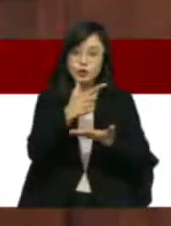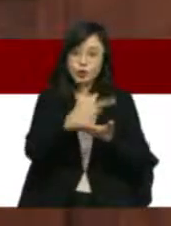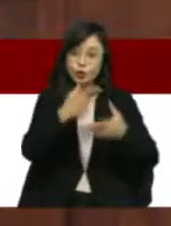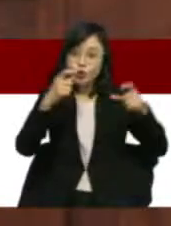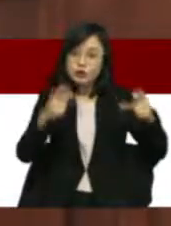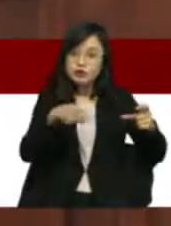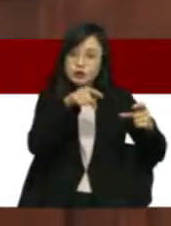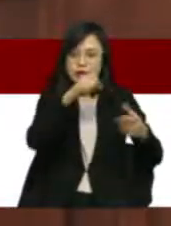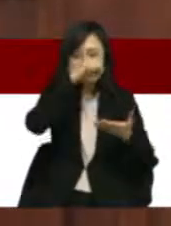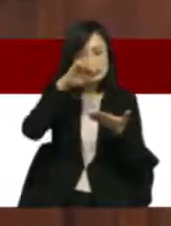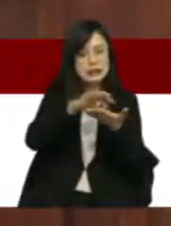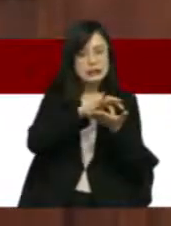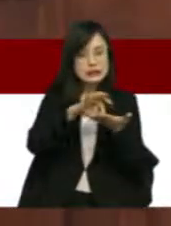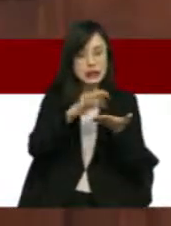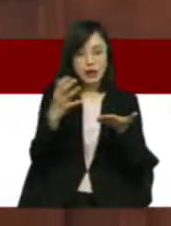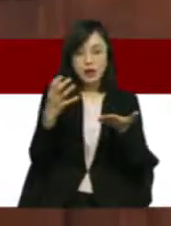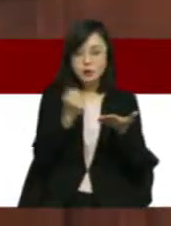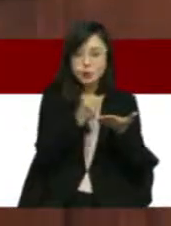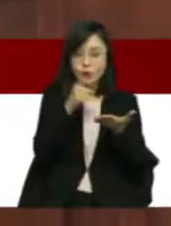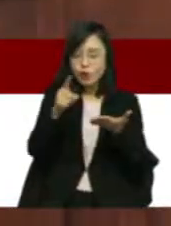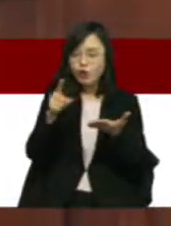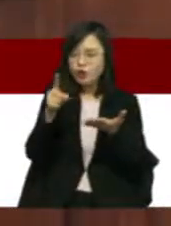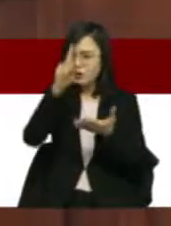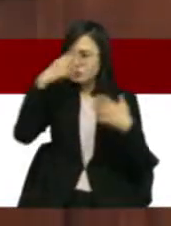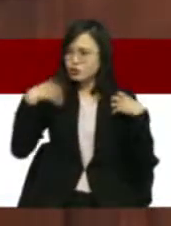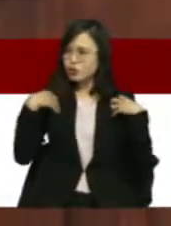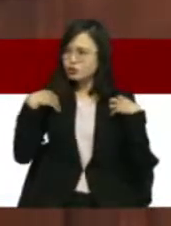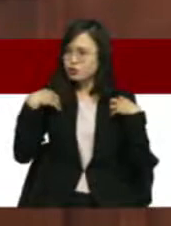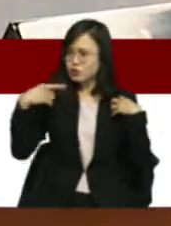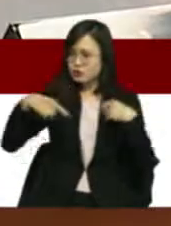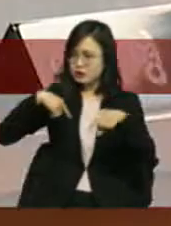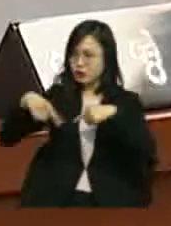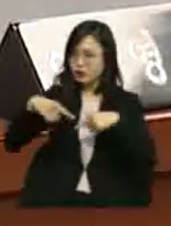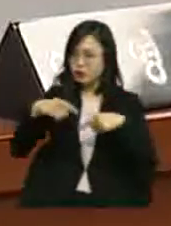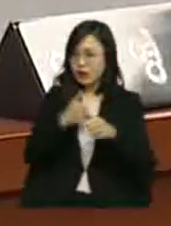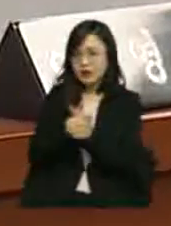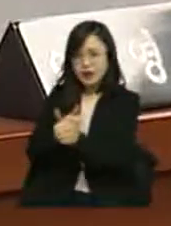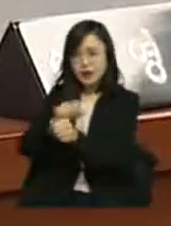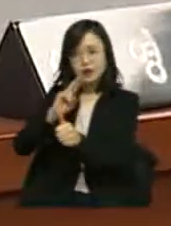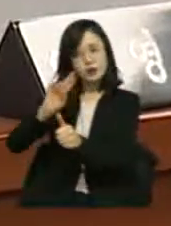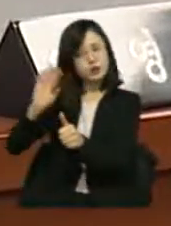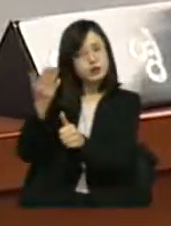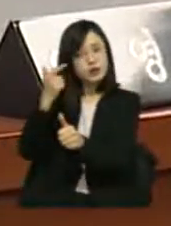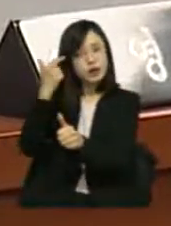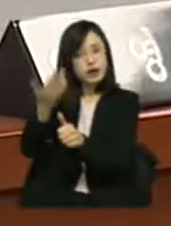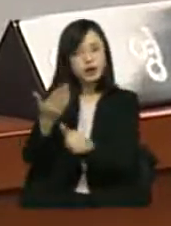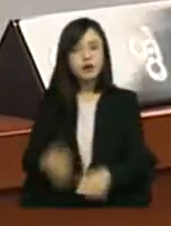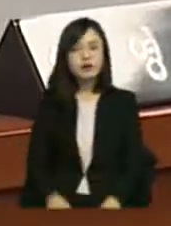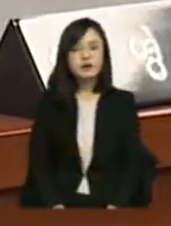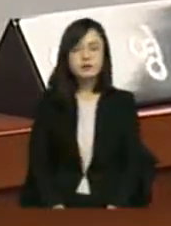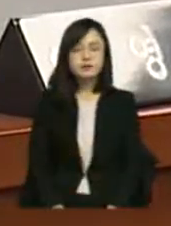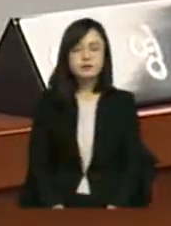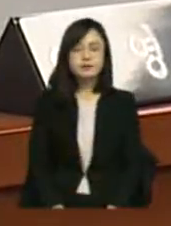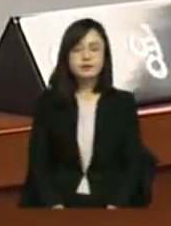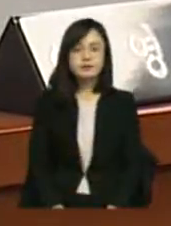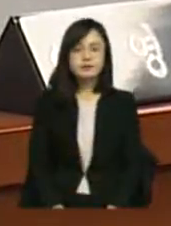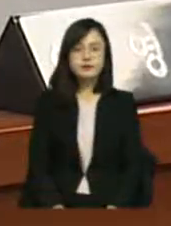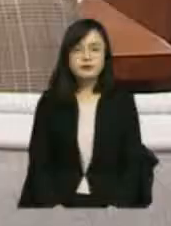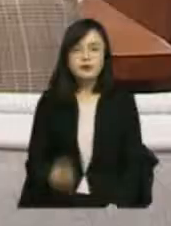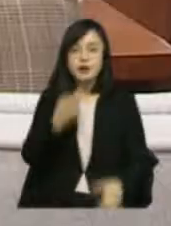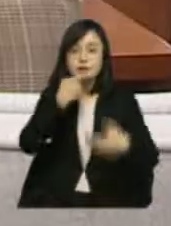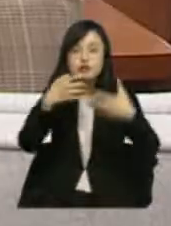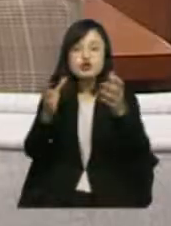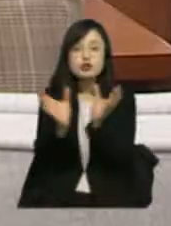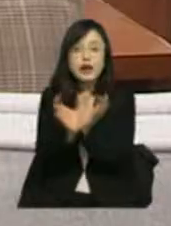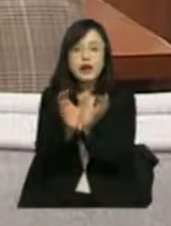들여서까지 시행해야 하느냐에 있어서는 저는 반대입니다. 조례안을 대표 발의한 더불어민주당